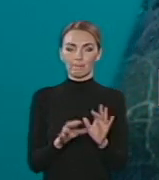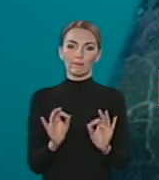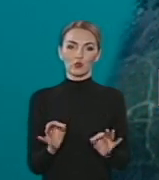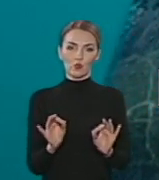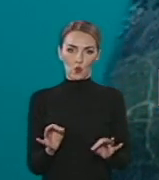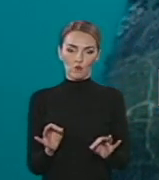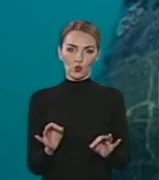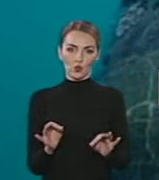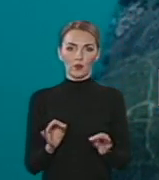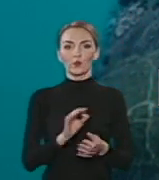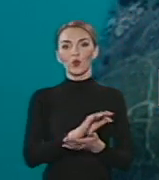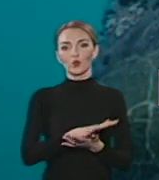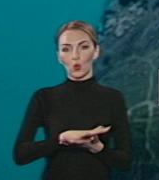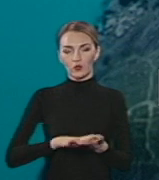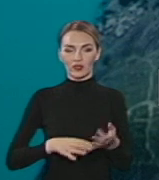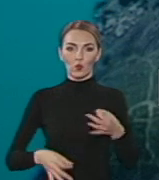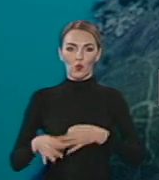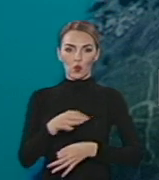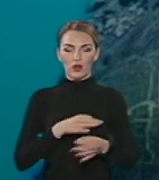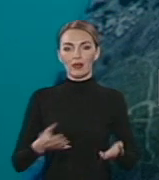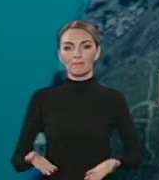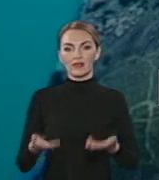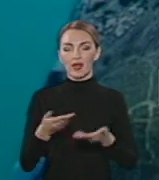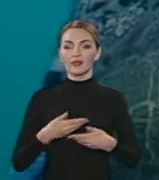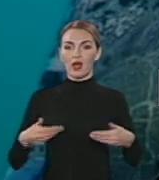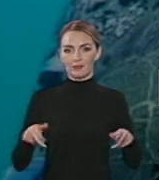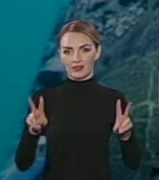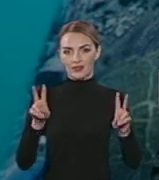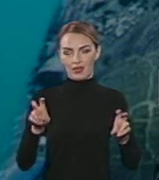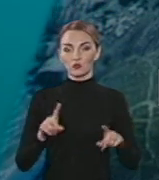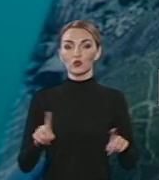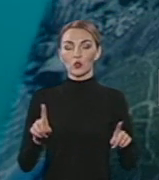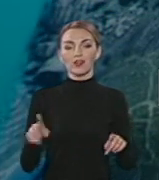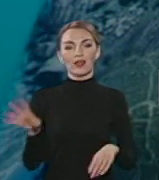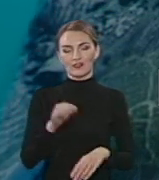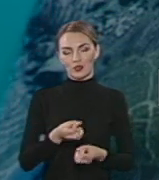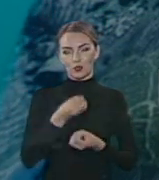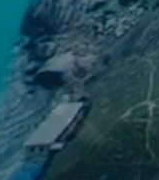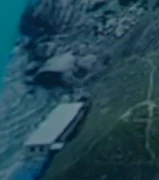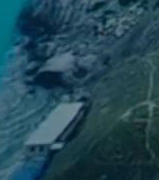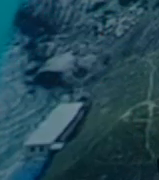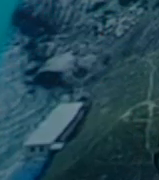безумовно, продовжувати обговорення піднятих нами тем. Ну що ж, на все добре.